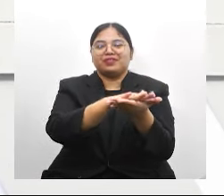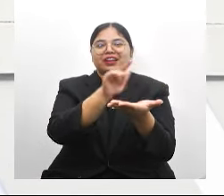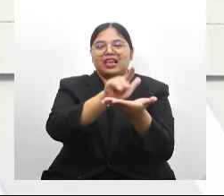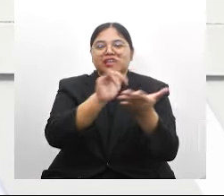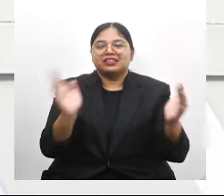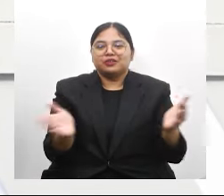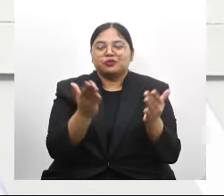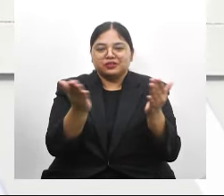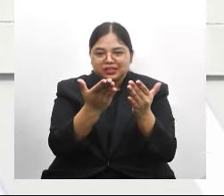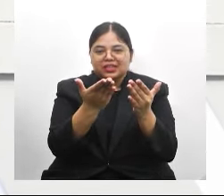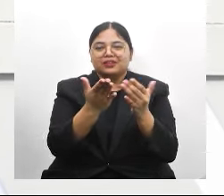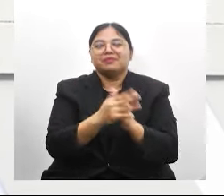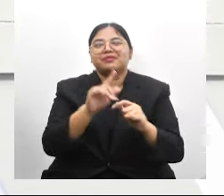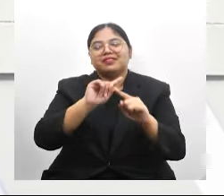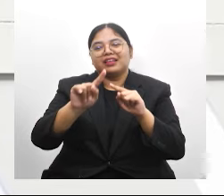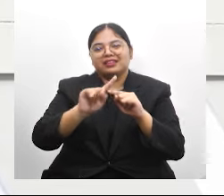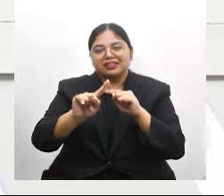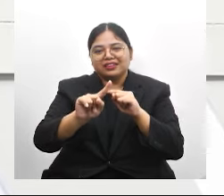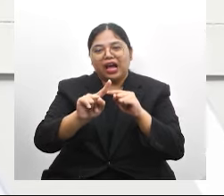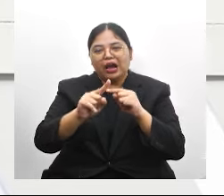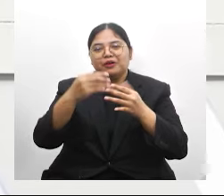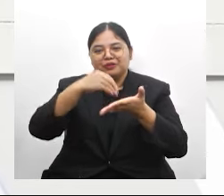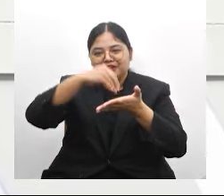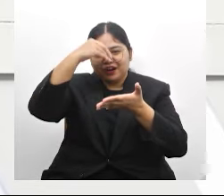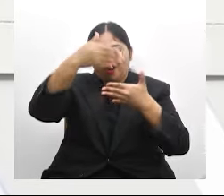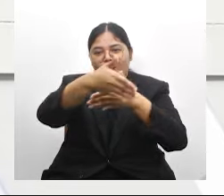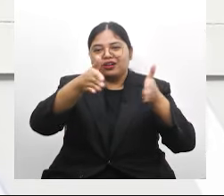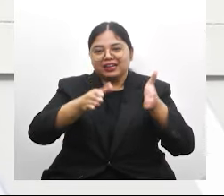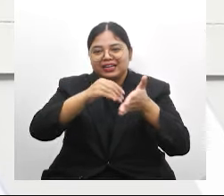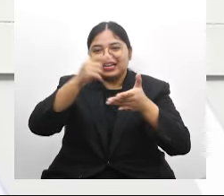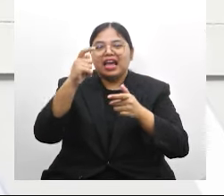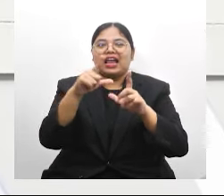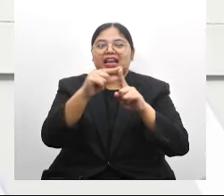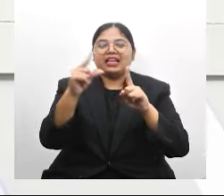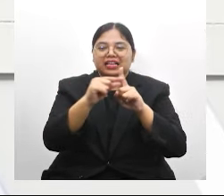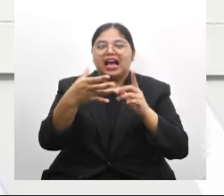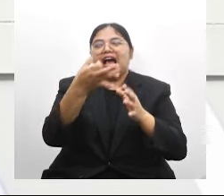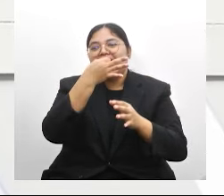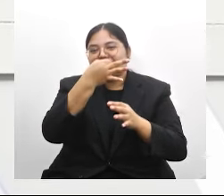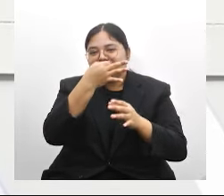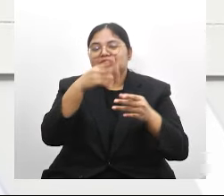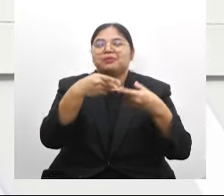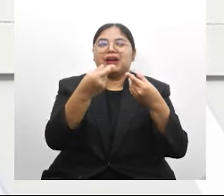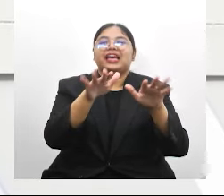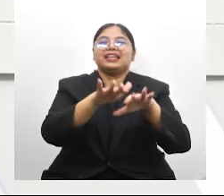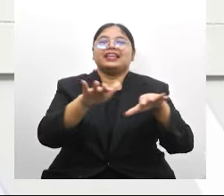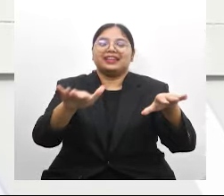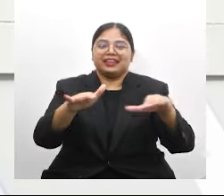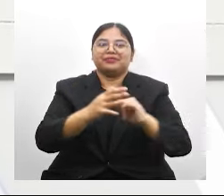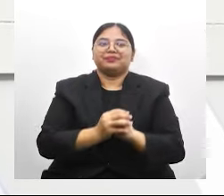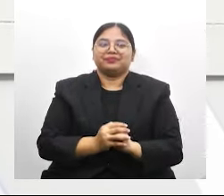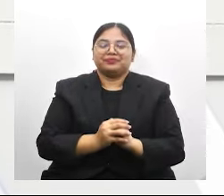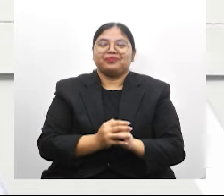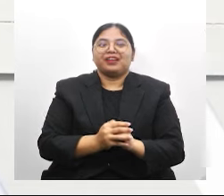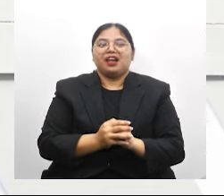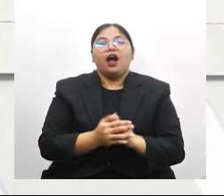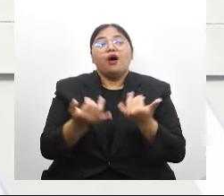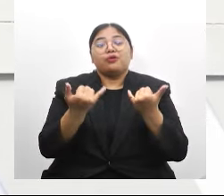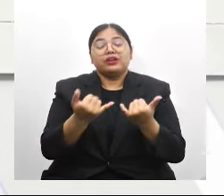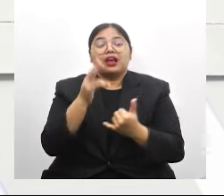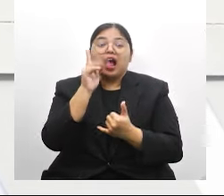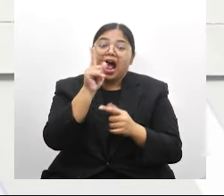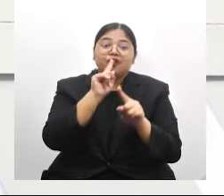เสริมและสนับสนุนการขับเคลื่อนห้องเรียนมัคคุเทศและทักษะอาชีพให้กับน้องๆนักเรียนครับคุณผู้ชมครับเรายังคงมีเรื่องราวดี